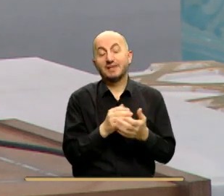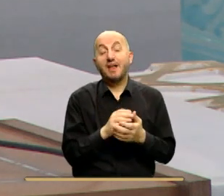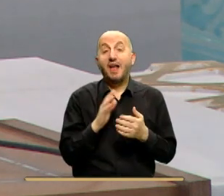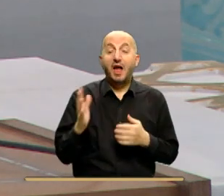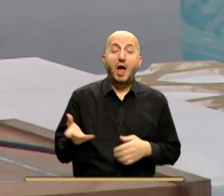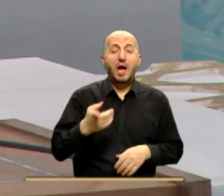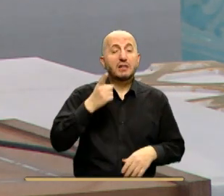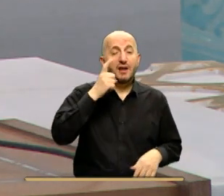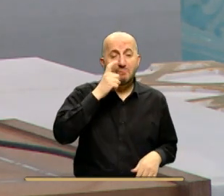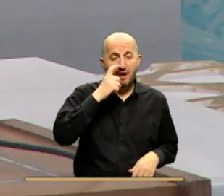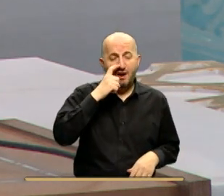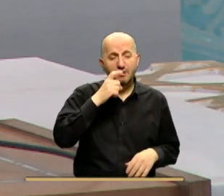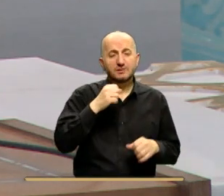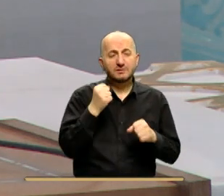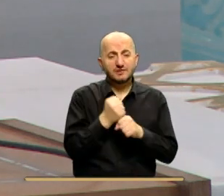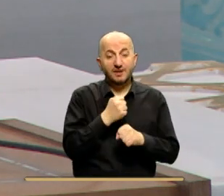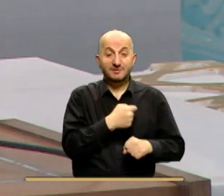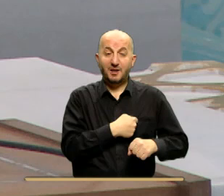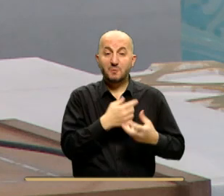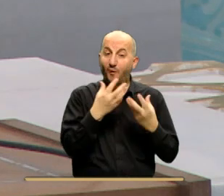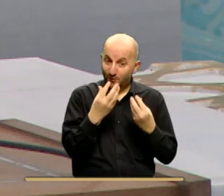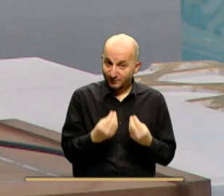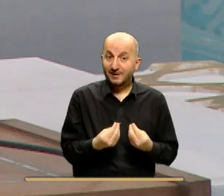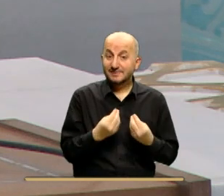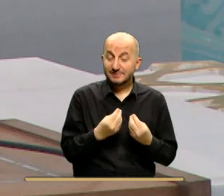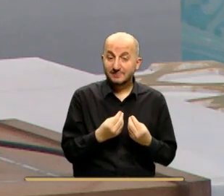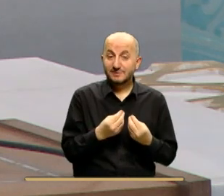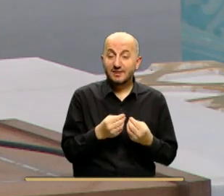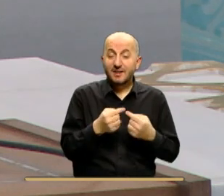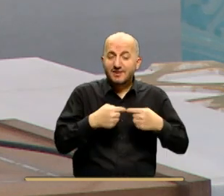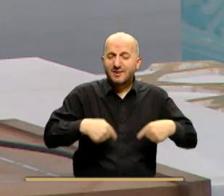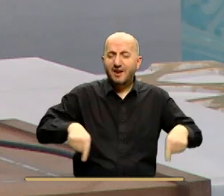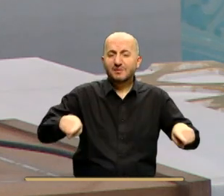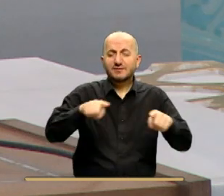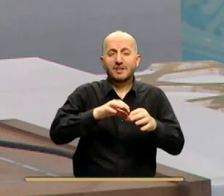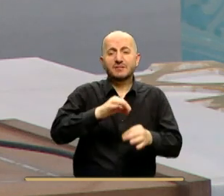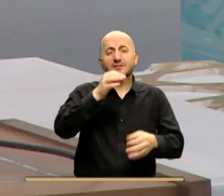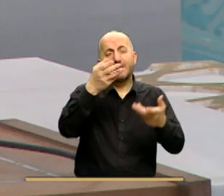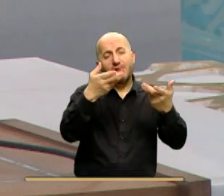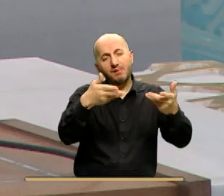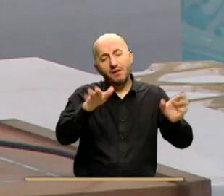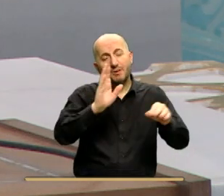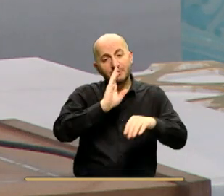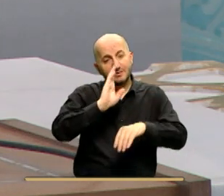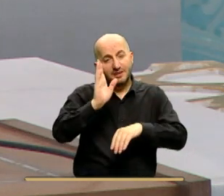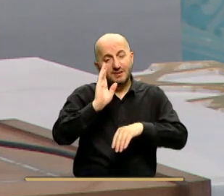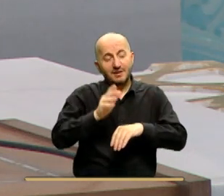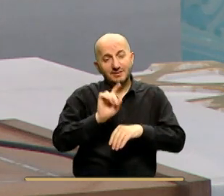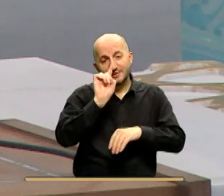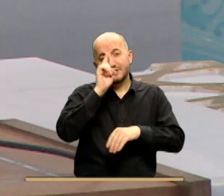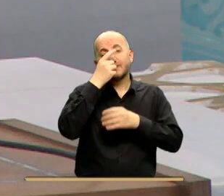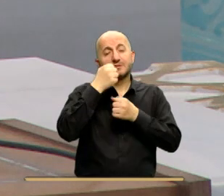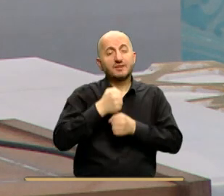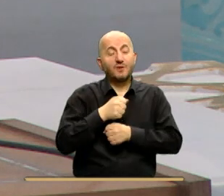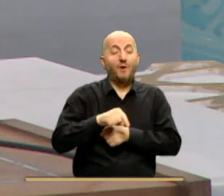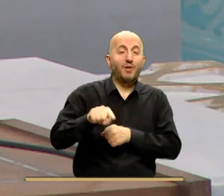Eğer kaba, katı kalpli olsaydın, hiç şüphesiz etrafından dağılır giderlerdi. Onları